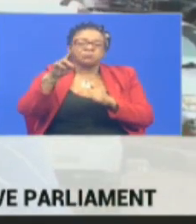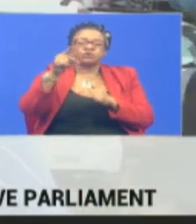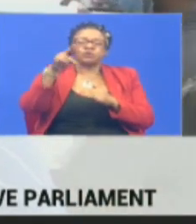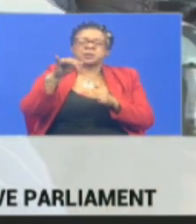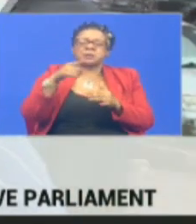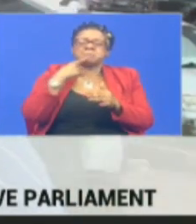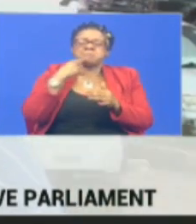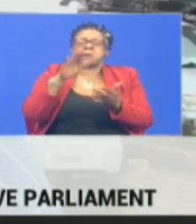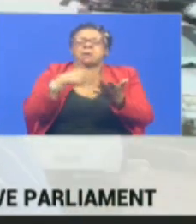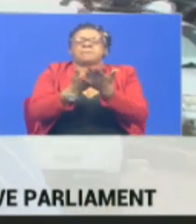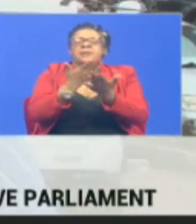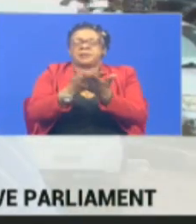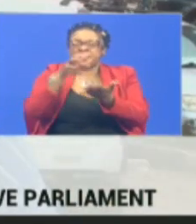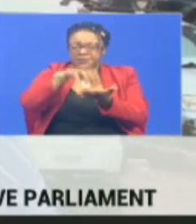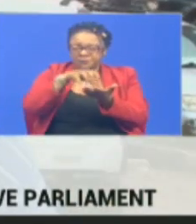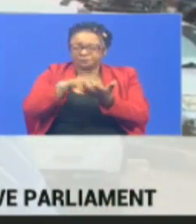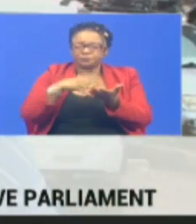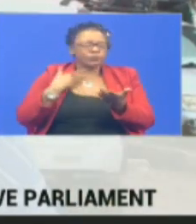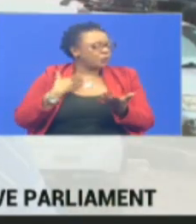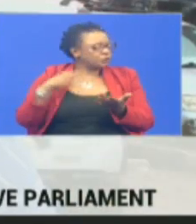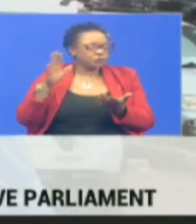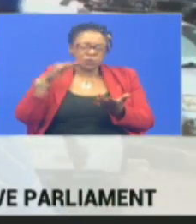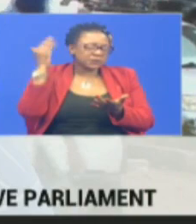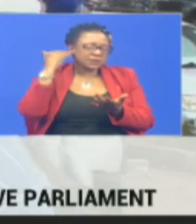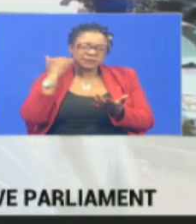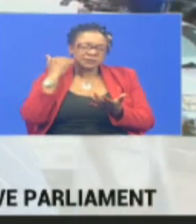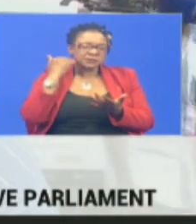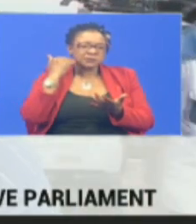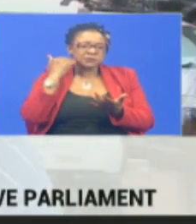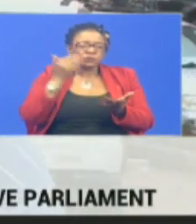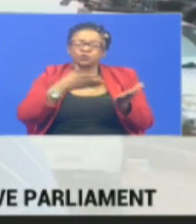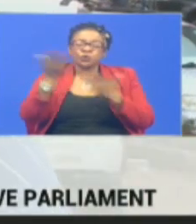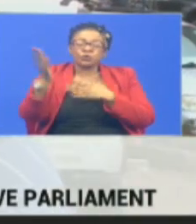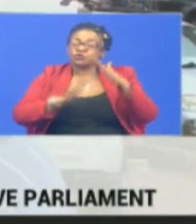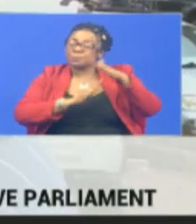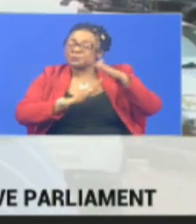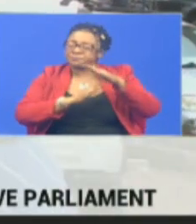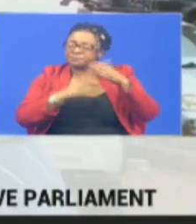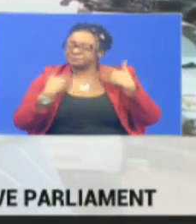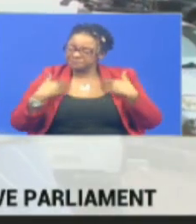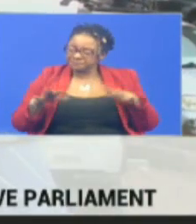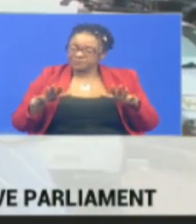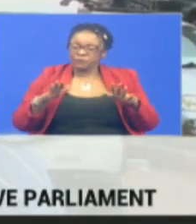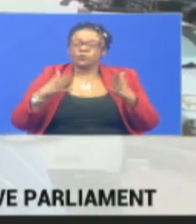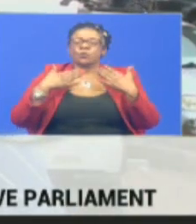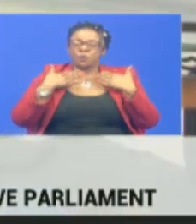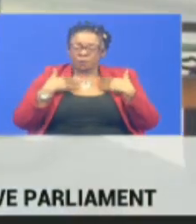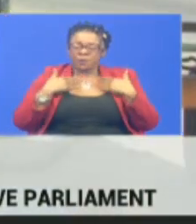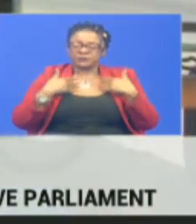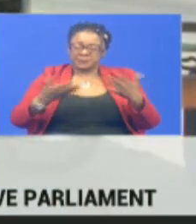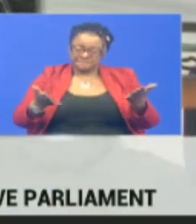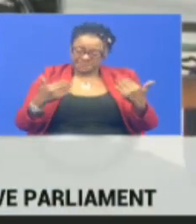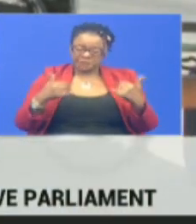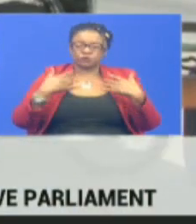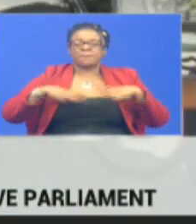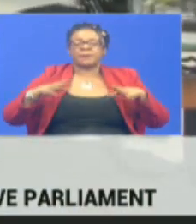hiyo case. Sisi hatutaki kesi ipelekwe Supreme. Tunataka turetewe sisi wananchi.